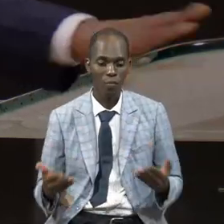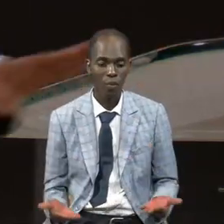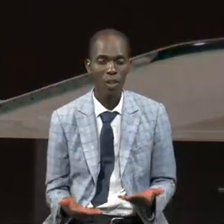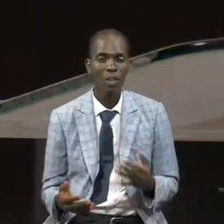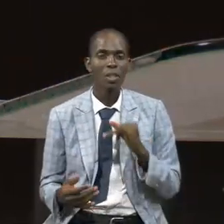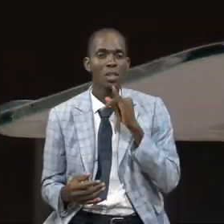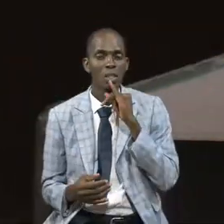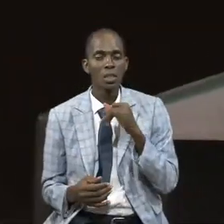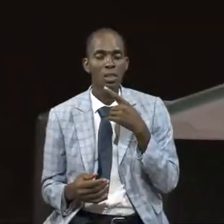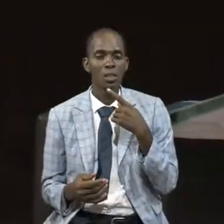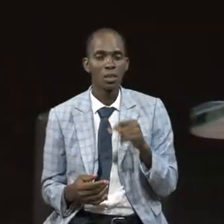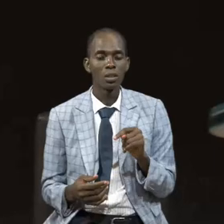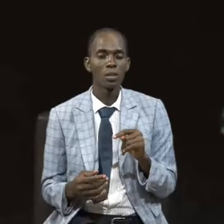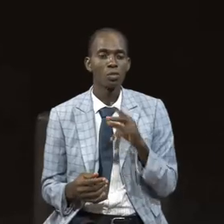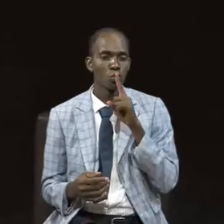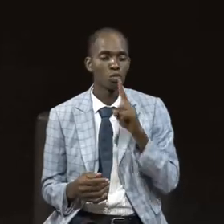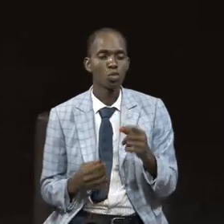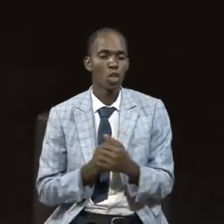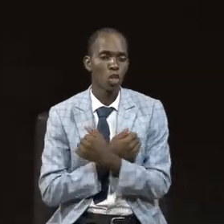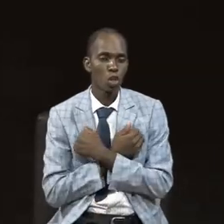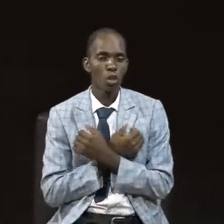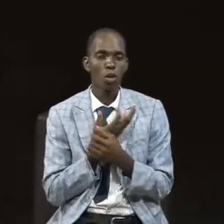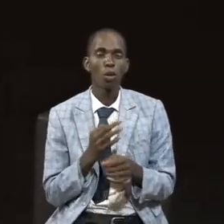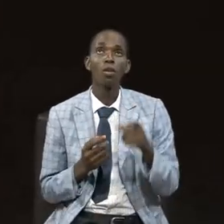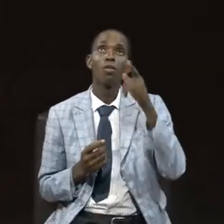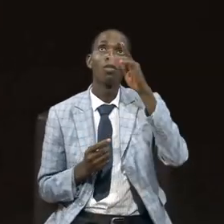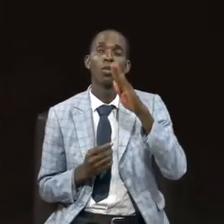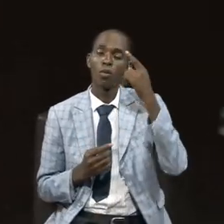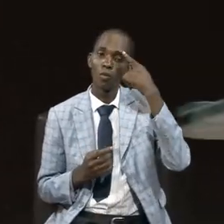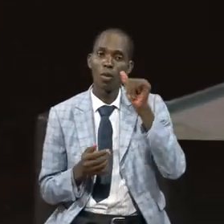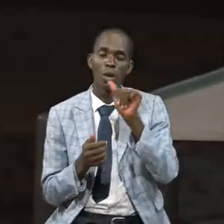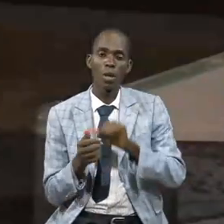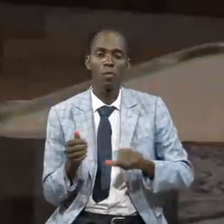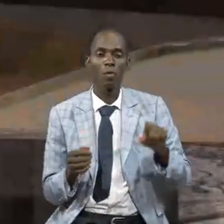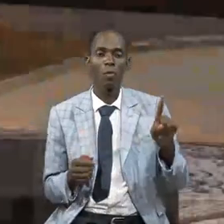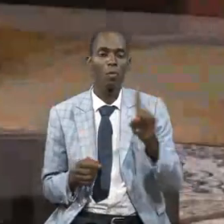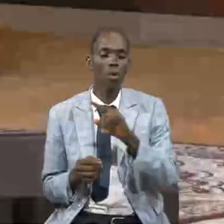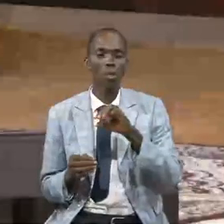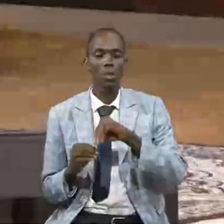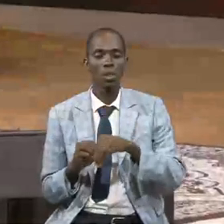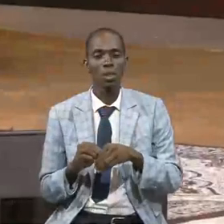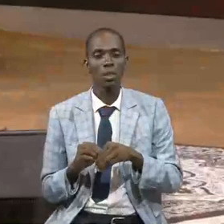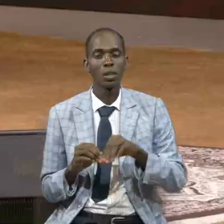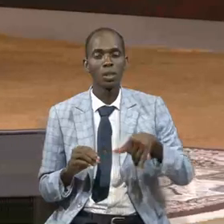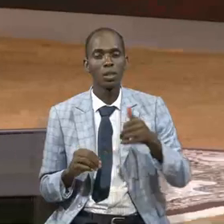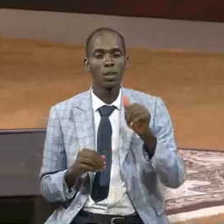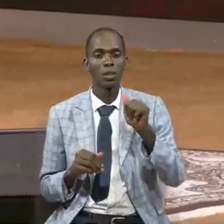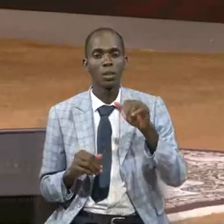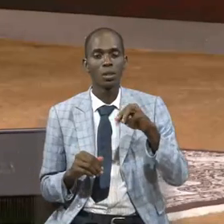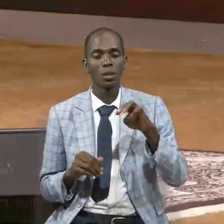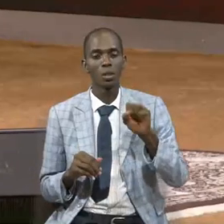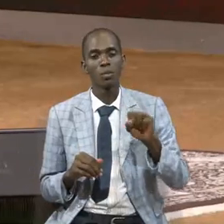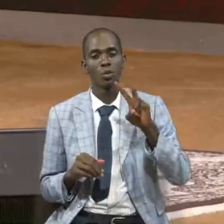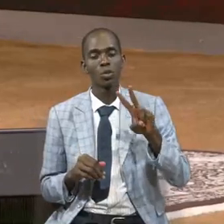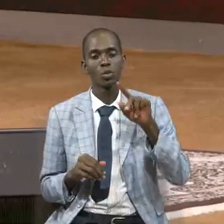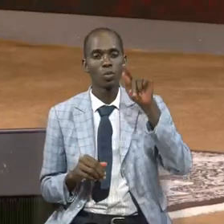cérémonielle renouvelée, mais voici la loi de Dieu pour tout le monde. Jacques 2,